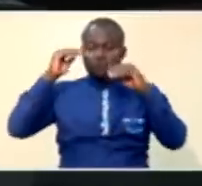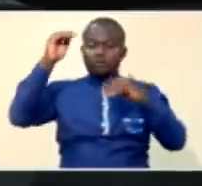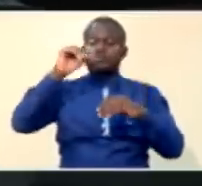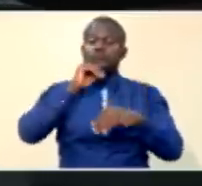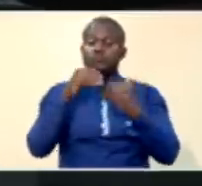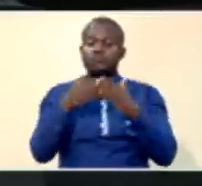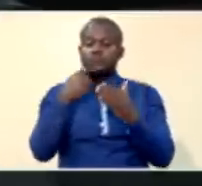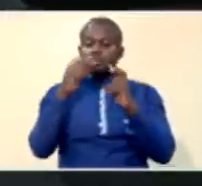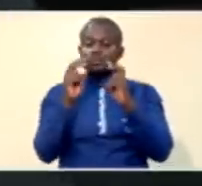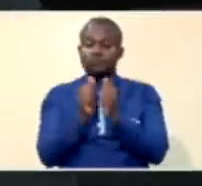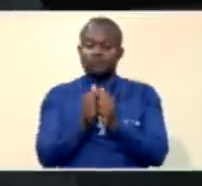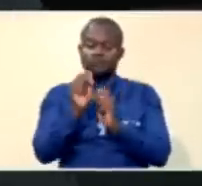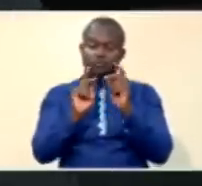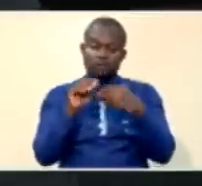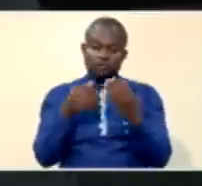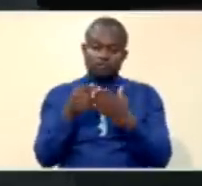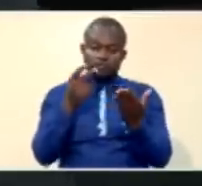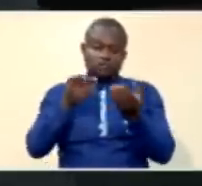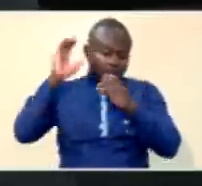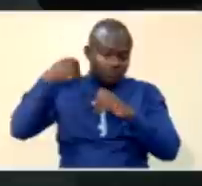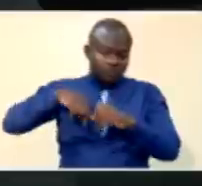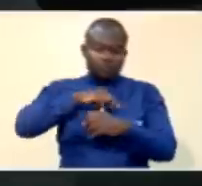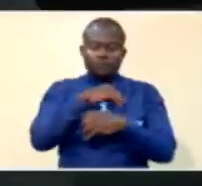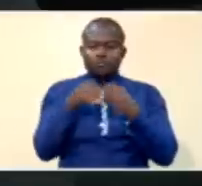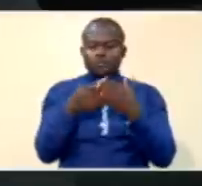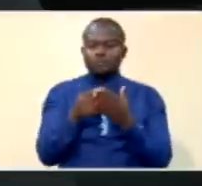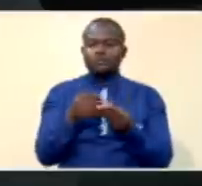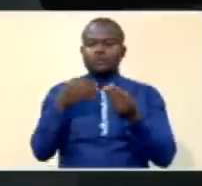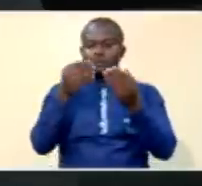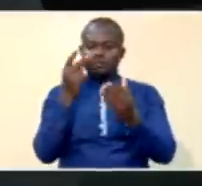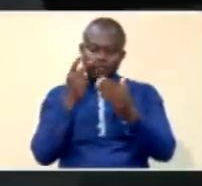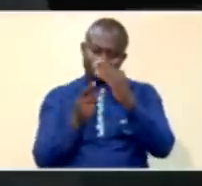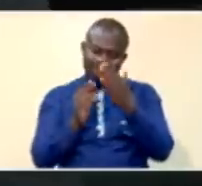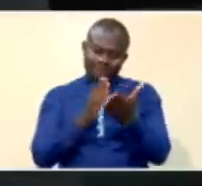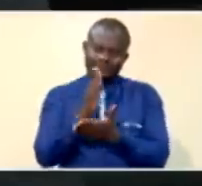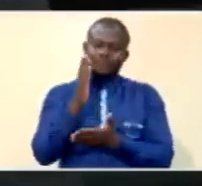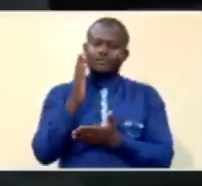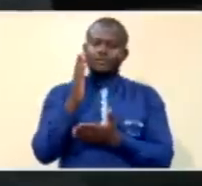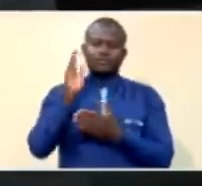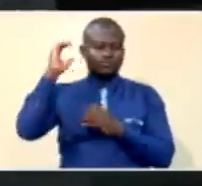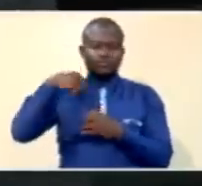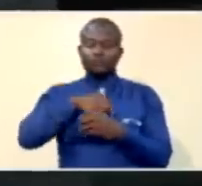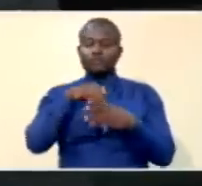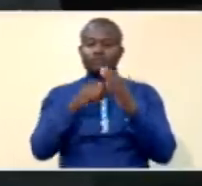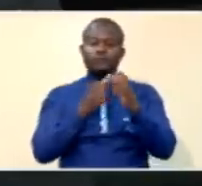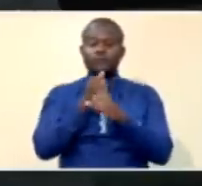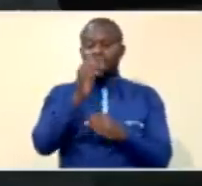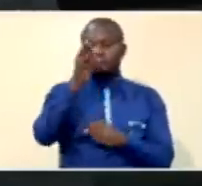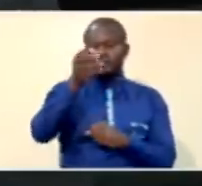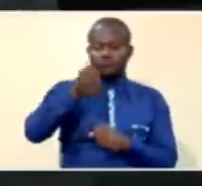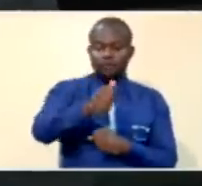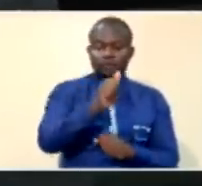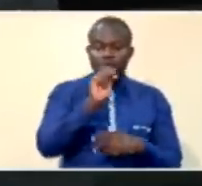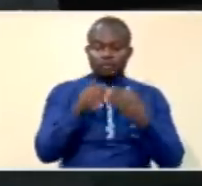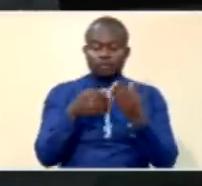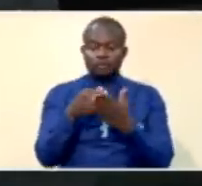byo kuvuga ngo aba bantu rero babona amakuru gute, dukwiye kubaha the right version gute, kuko aba bantu mu myaka iri imbere